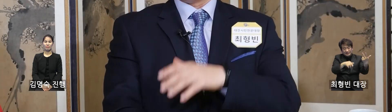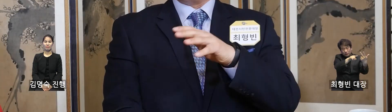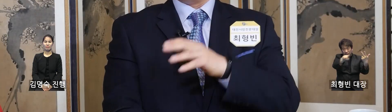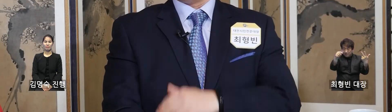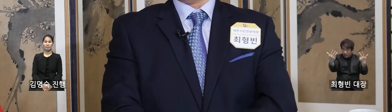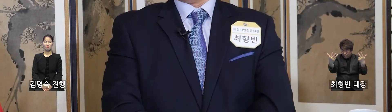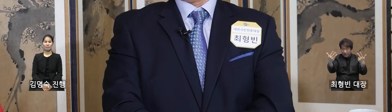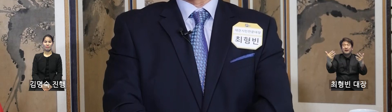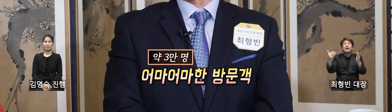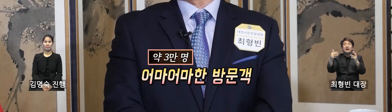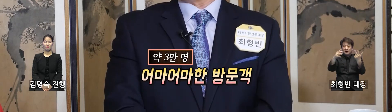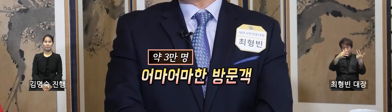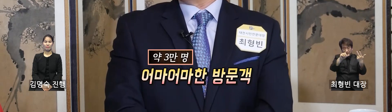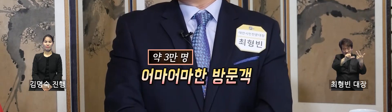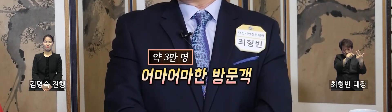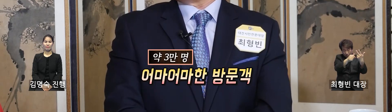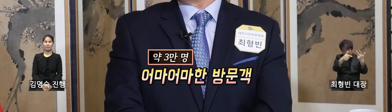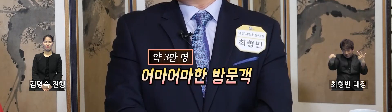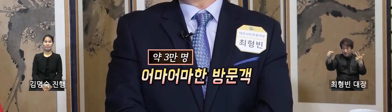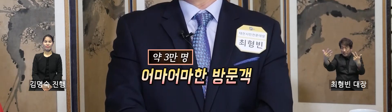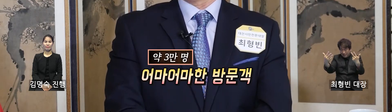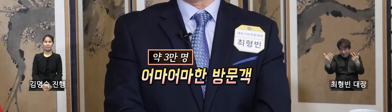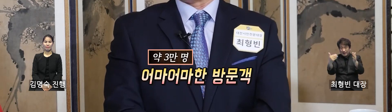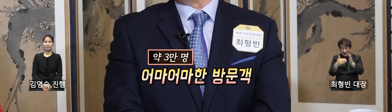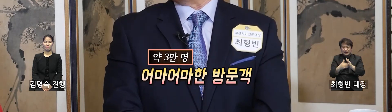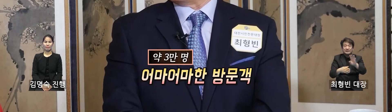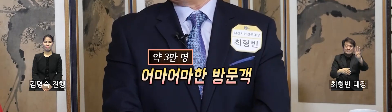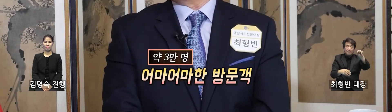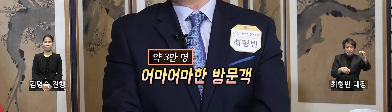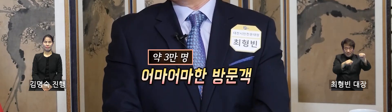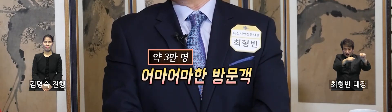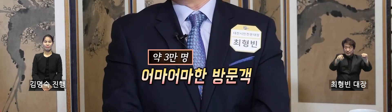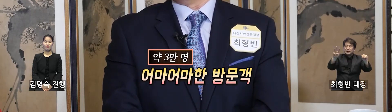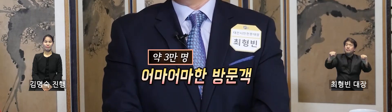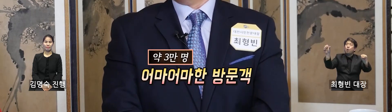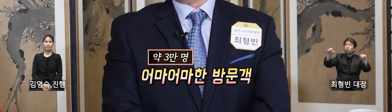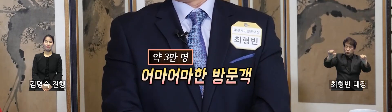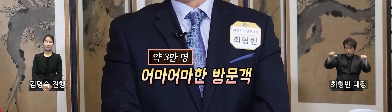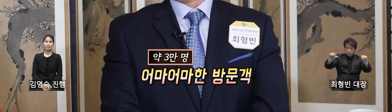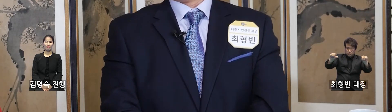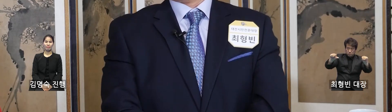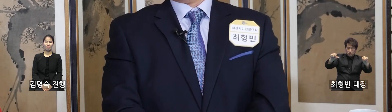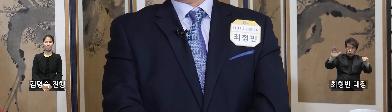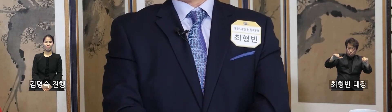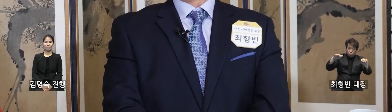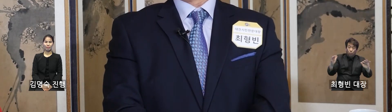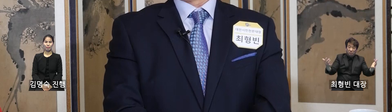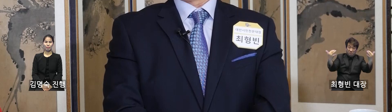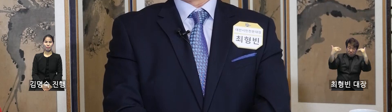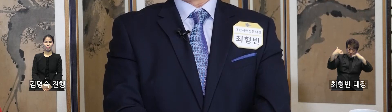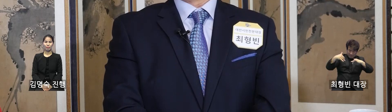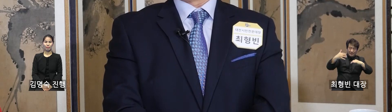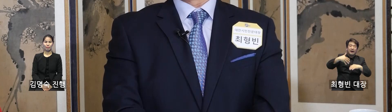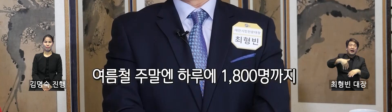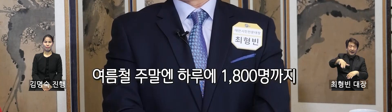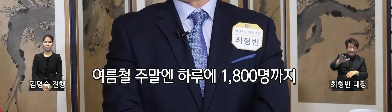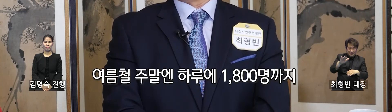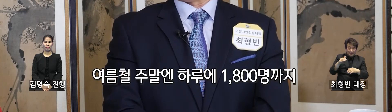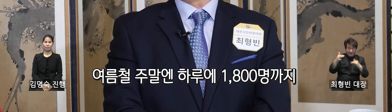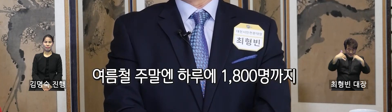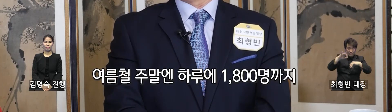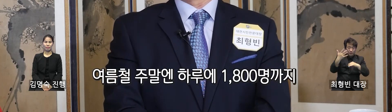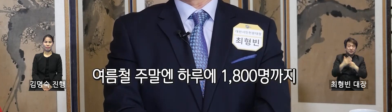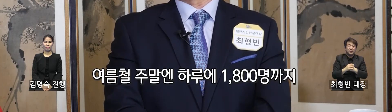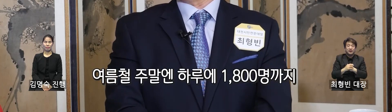조망 천문대 약 1 3만 명에서 3만 5000명이 왔다 갑니다 방문하고 내가 뭐 여름 세렌은 주말 같은게